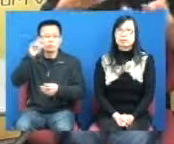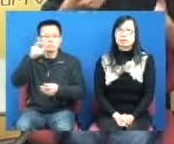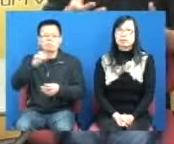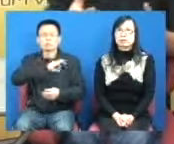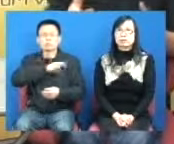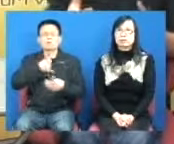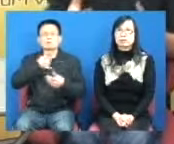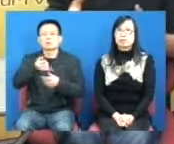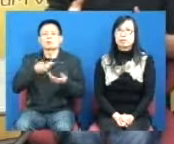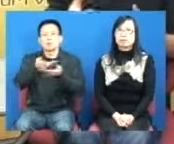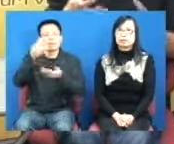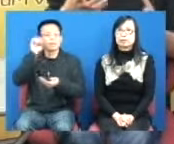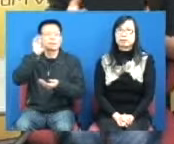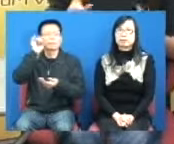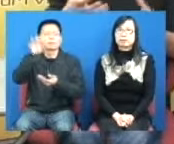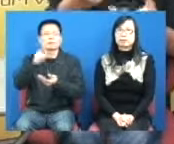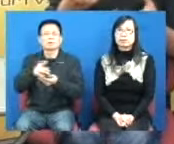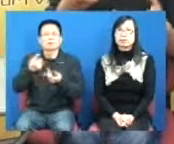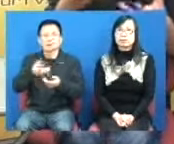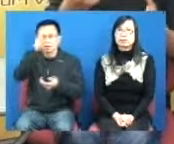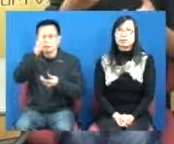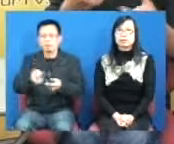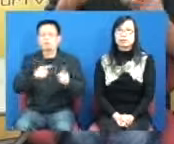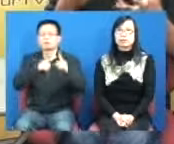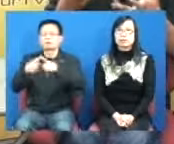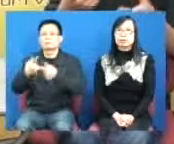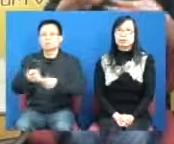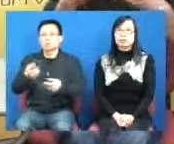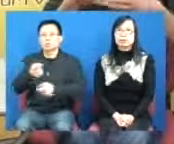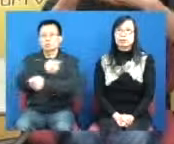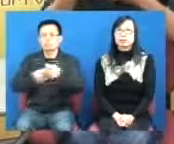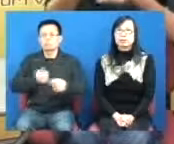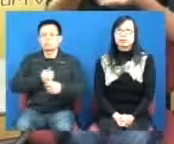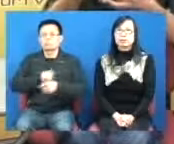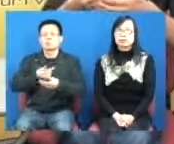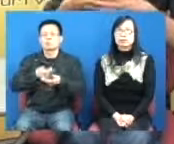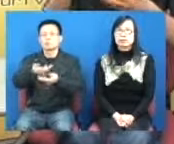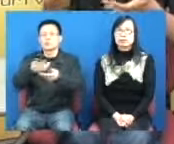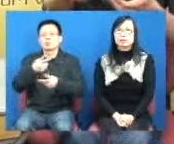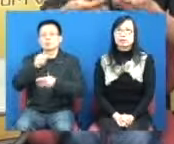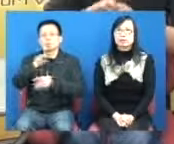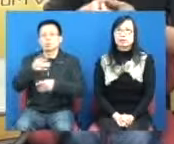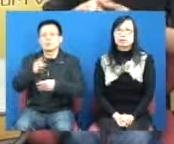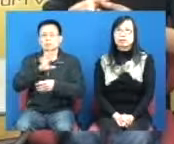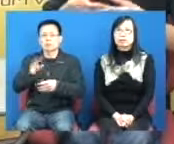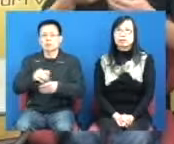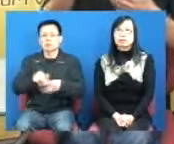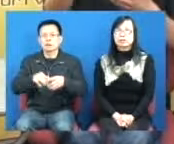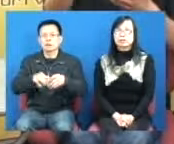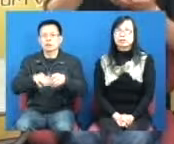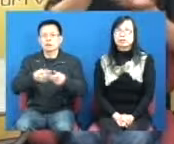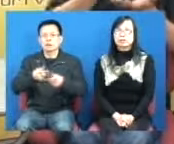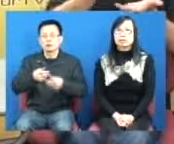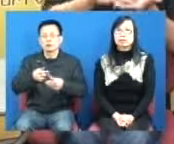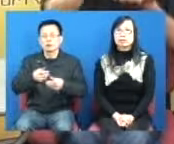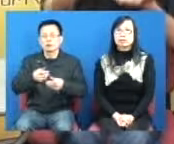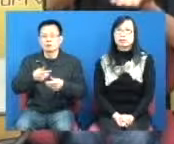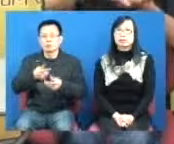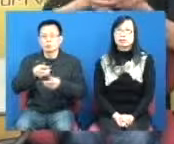我們理解是一個正常的市民你對財政預算案有期望你進去給意見師長不用留書給他那我們就